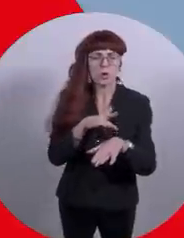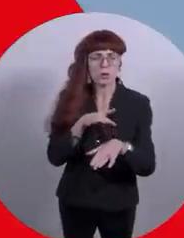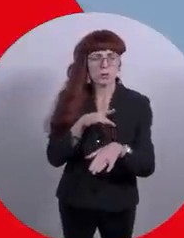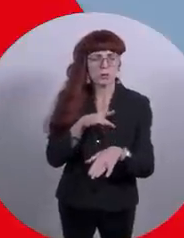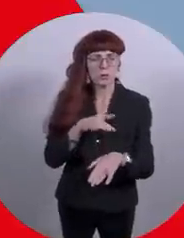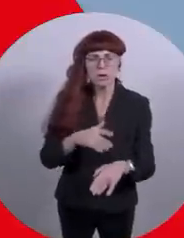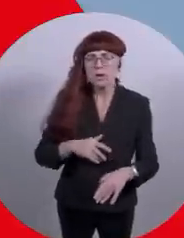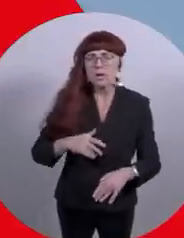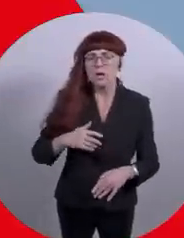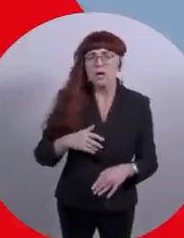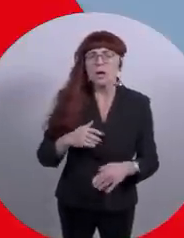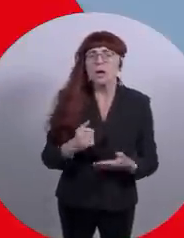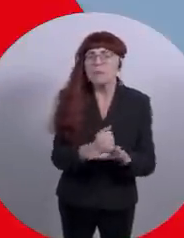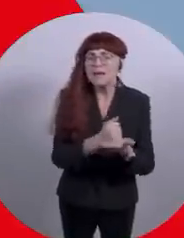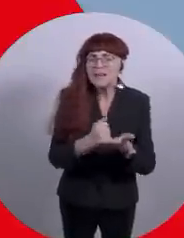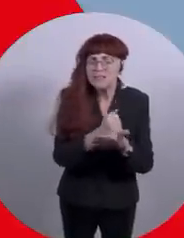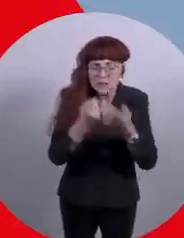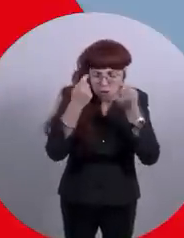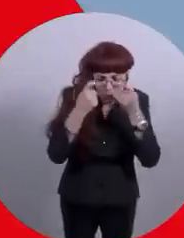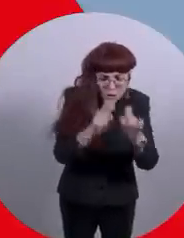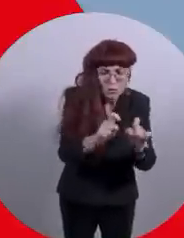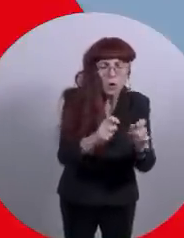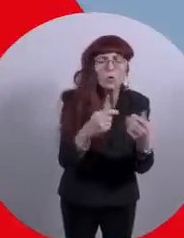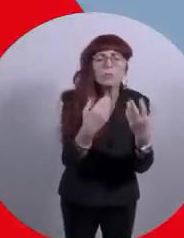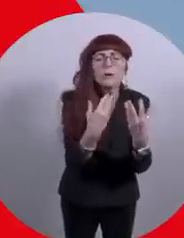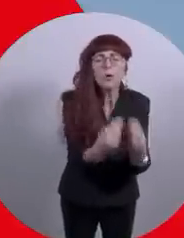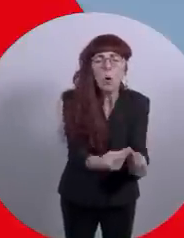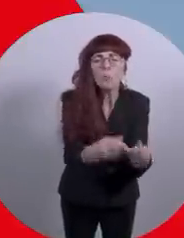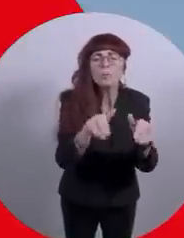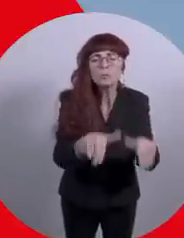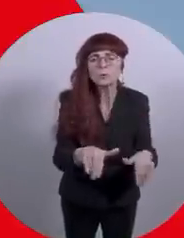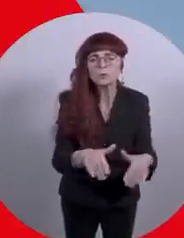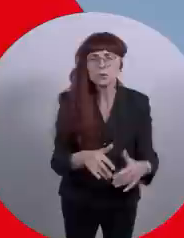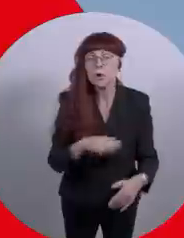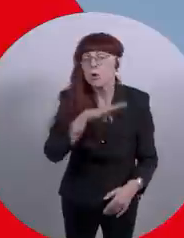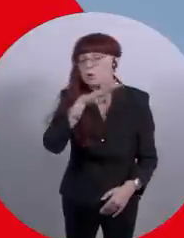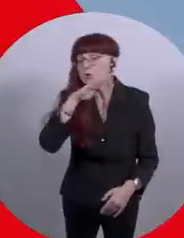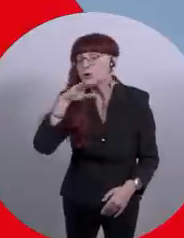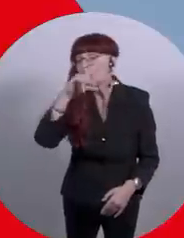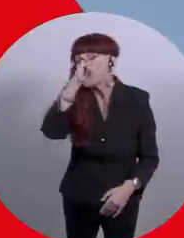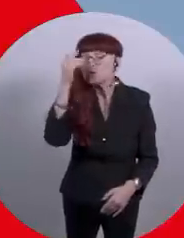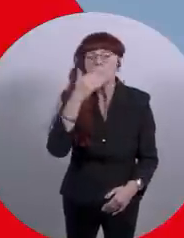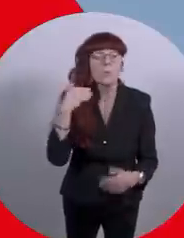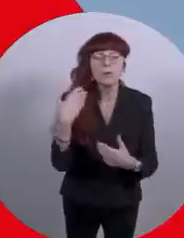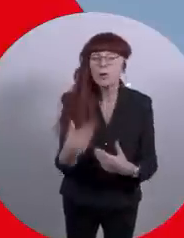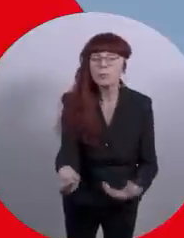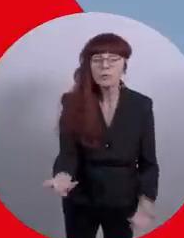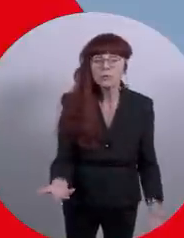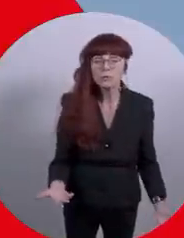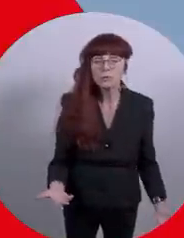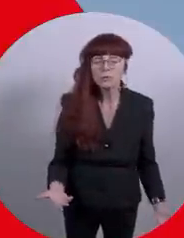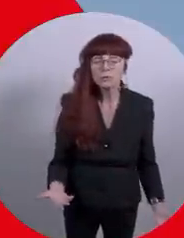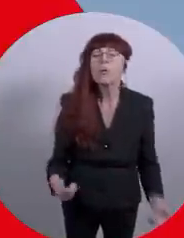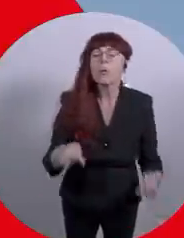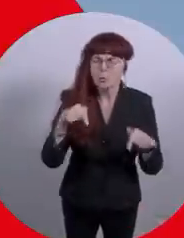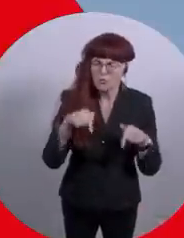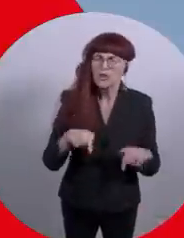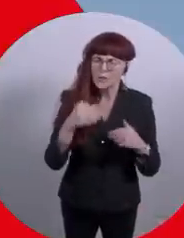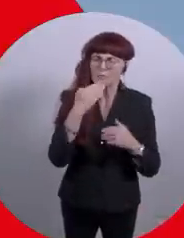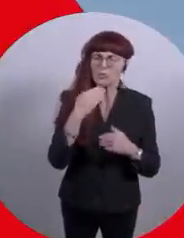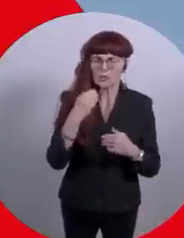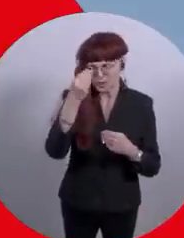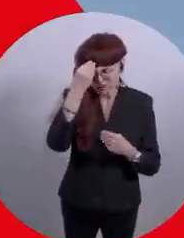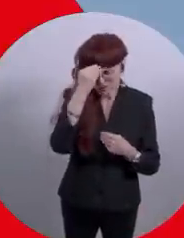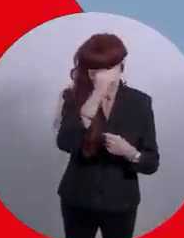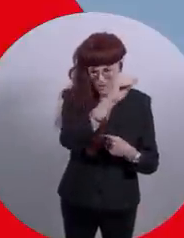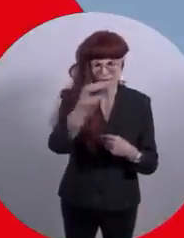Versorgung muss bei den Menschen noch ankommen und bei vielen Menschen kommt sie nicht an und ich möchte es an dieser Stelle sagen weil